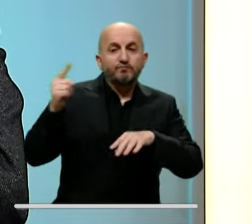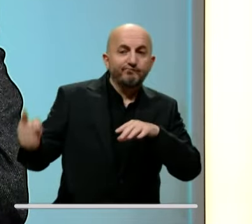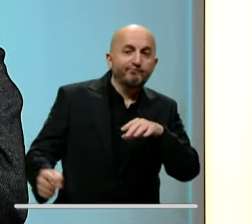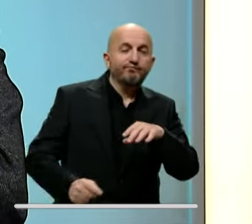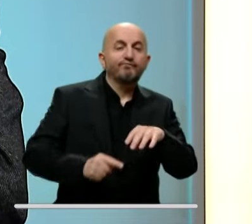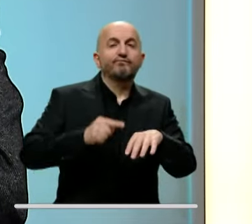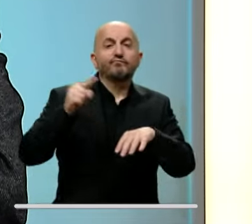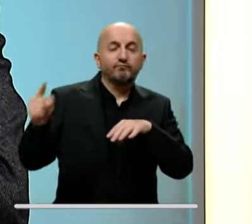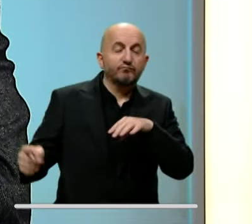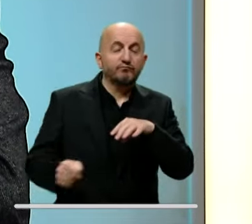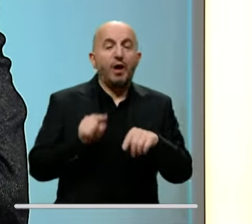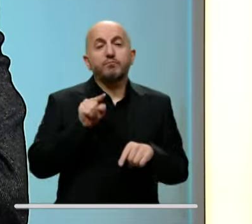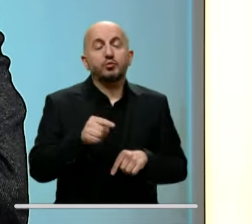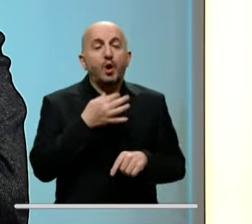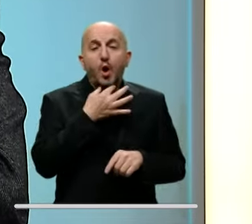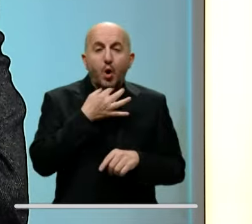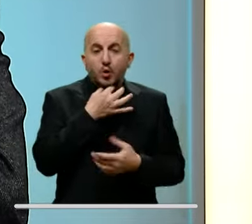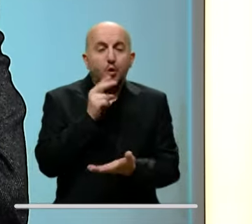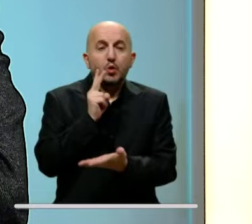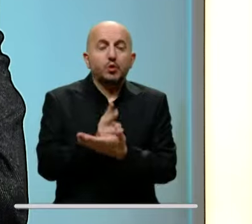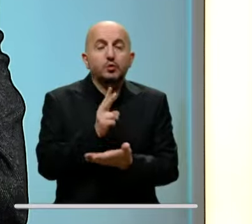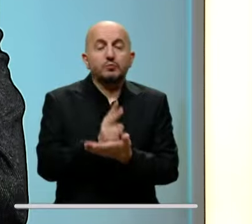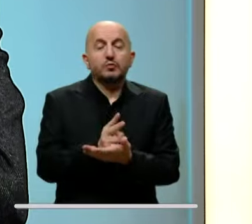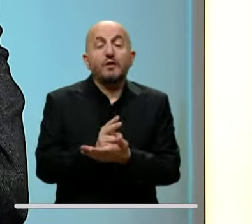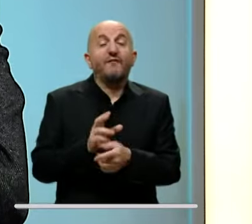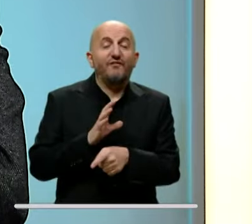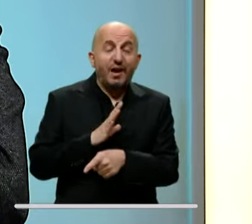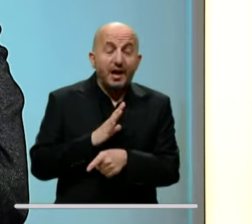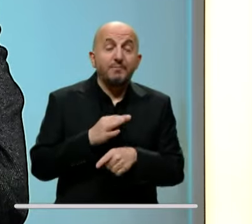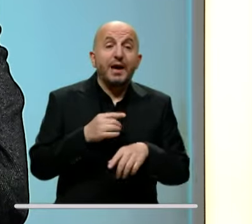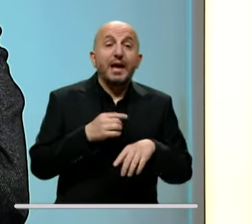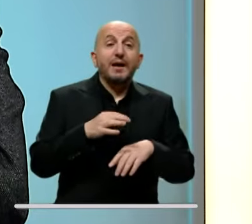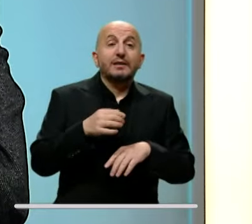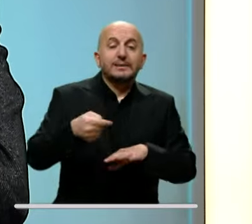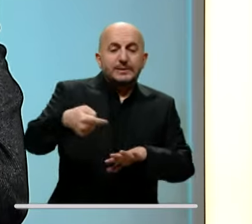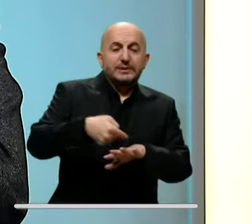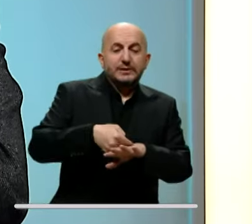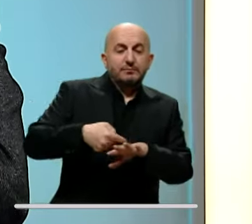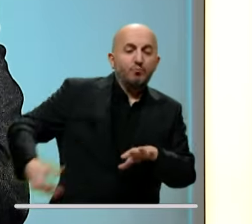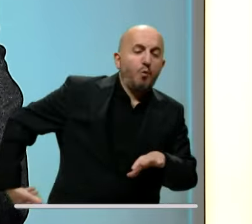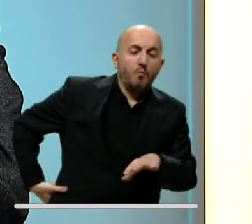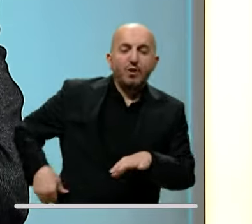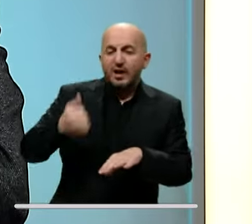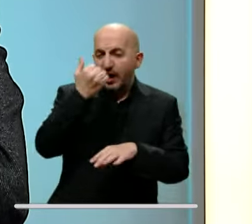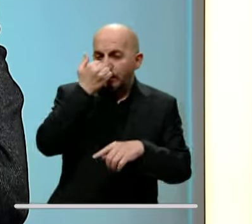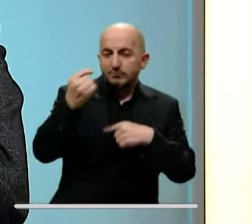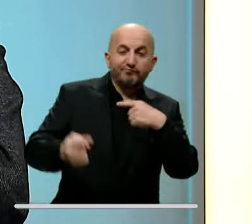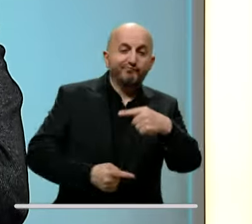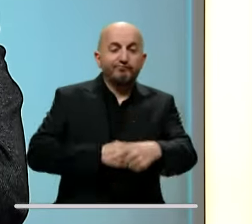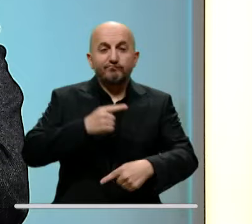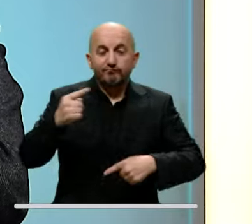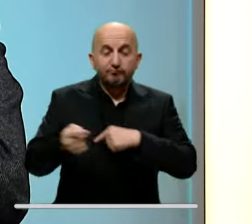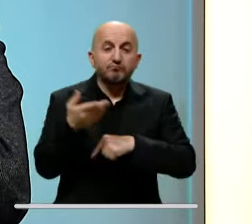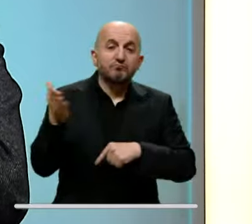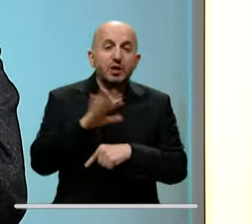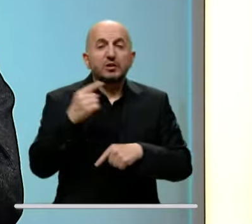tabii burada özürlü hükümleri Eee geçerli ama diyalizde tabii kan transfer olduğu gibi başka